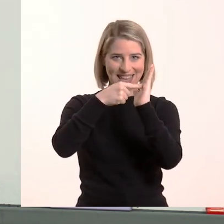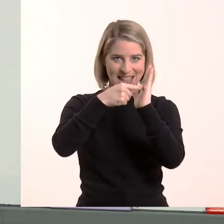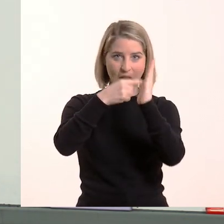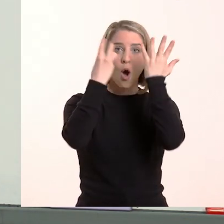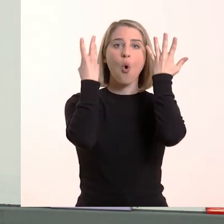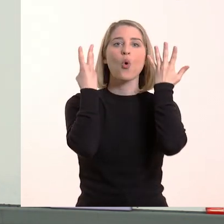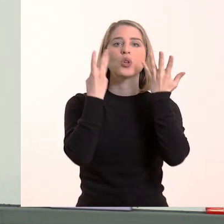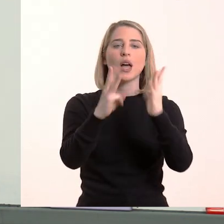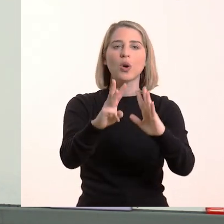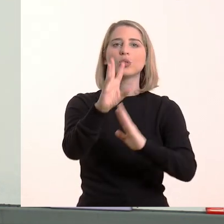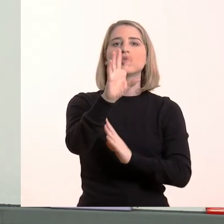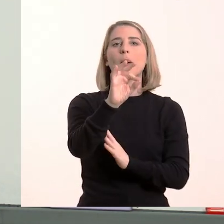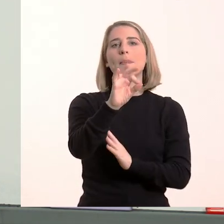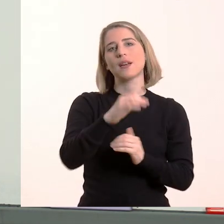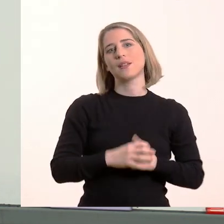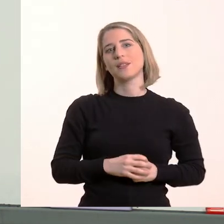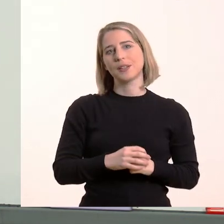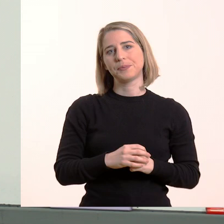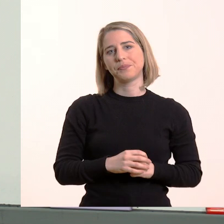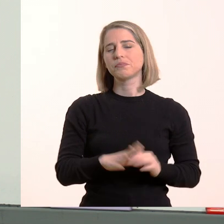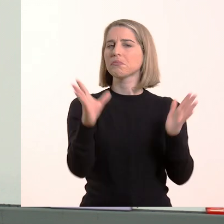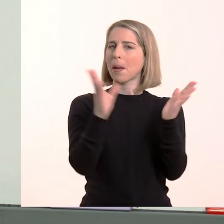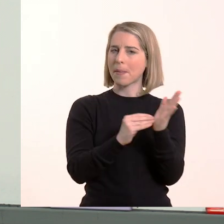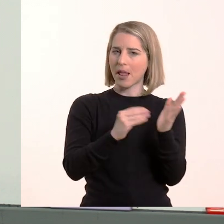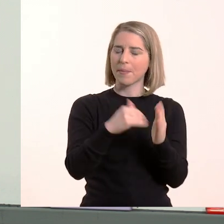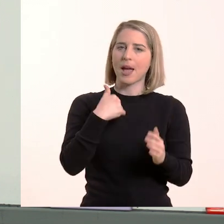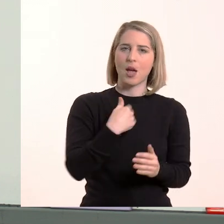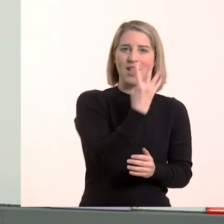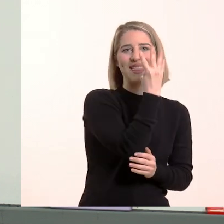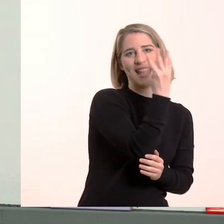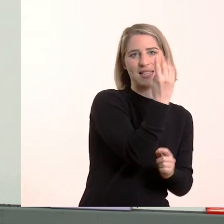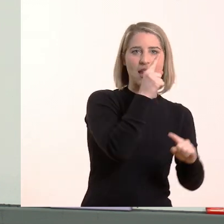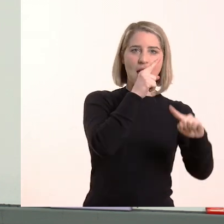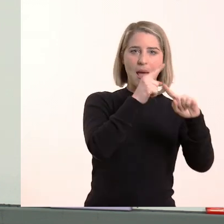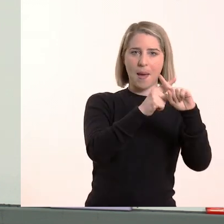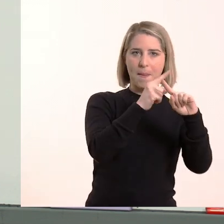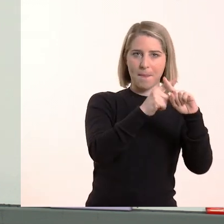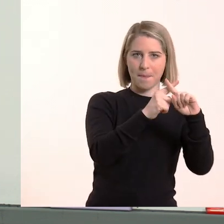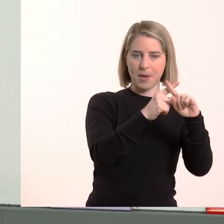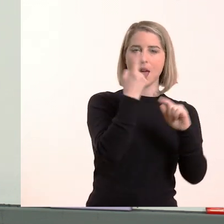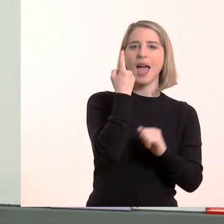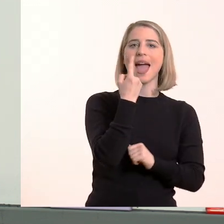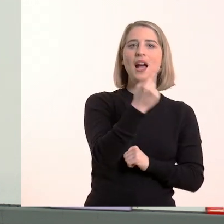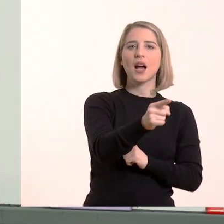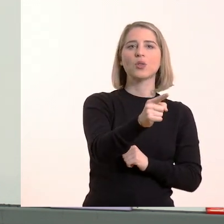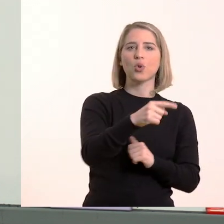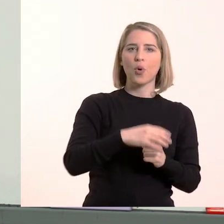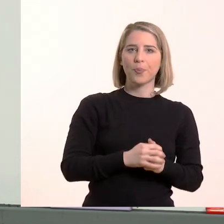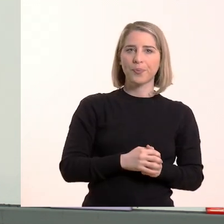1850. Ας πούμε τώρα ότι έχουμε το 4 επί 100.